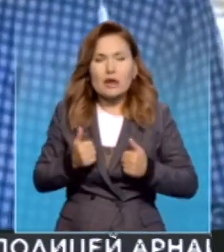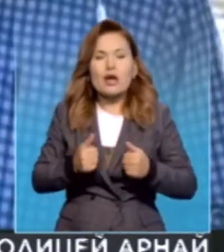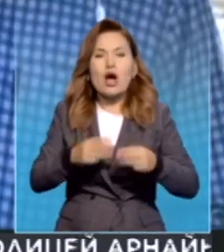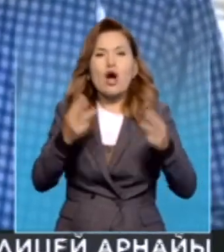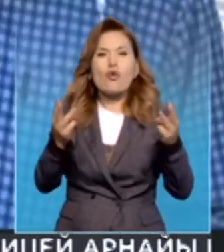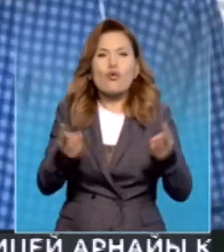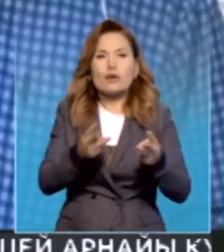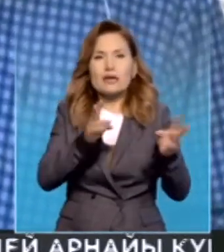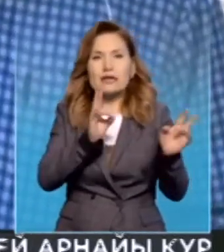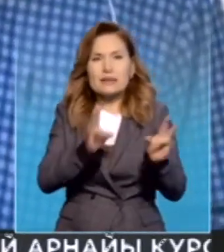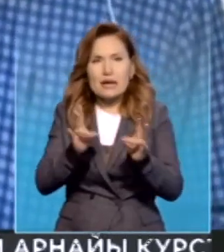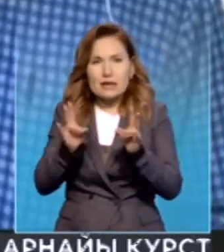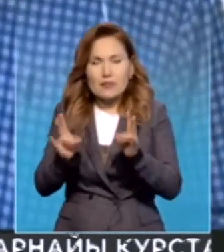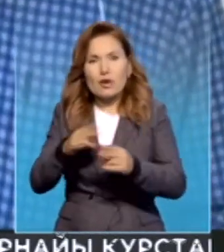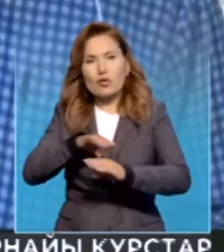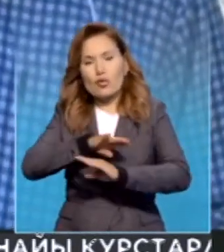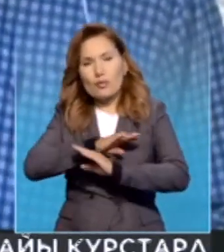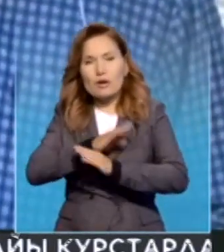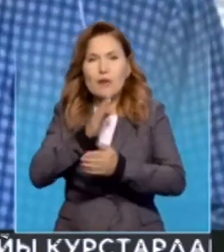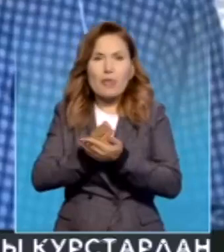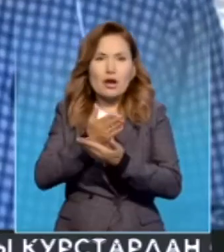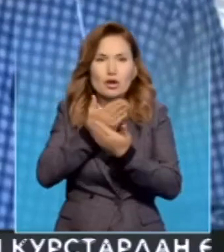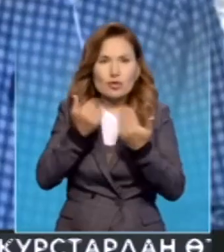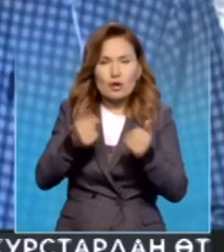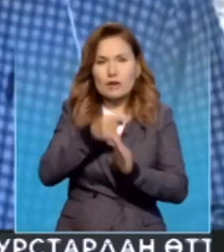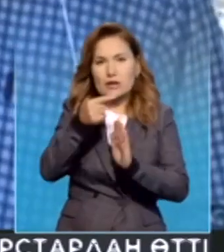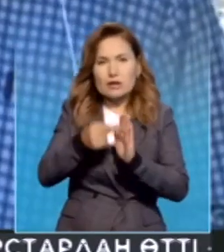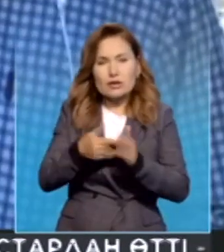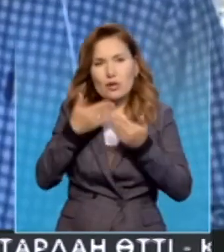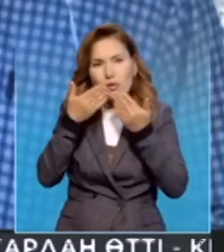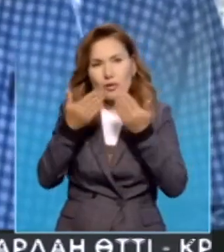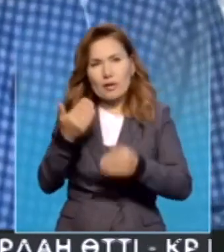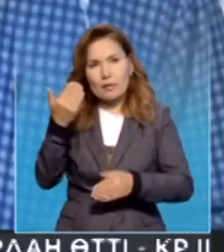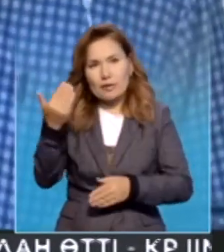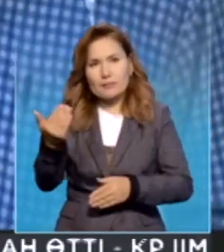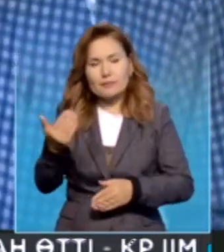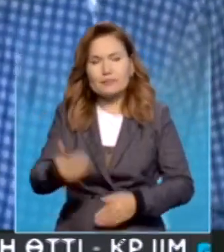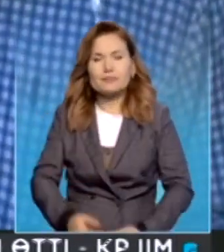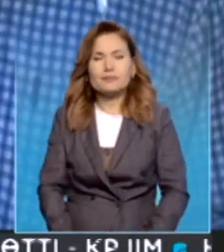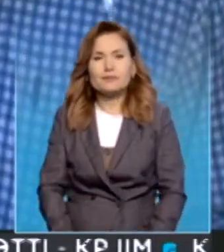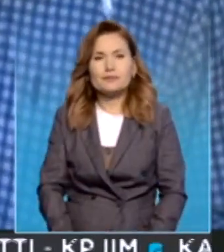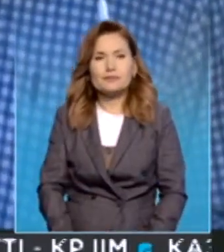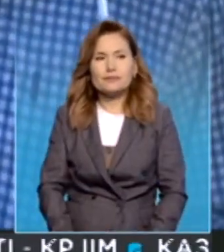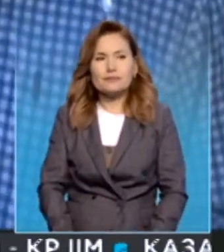шеккендер бар ма? Жақын маңдағы елді мекендерге немесе орман шаруашылығына ешқандай қауіп жоқ па?